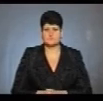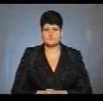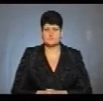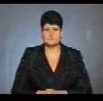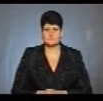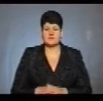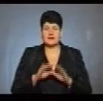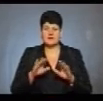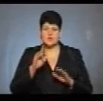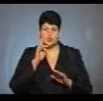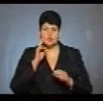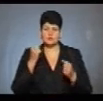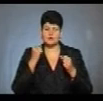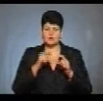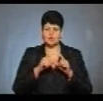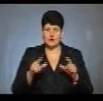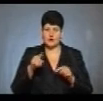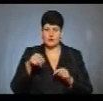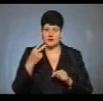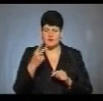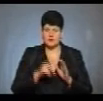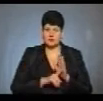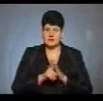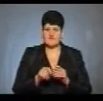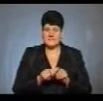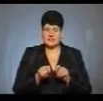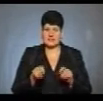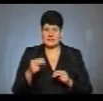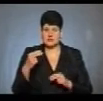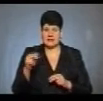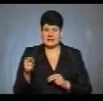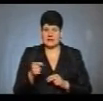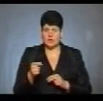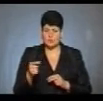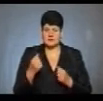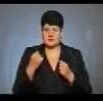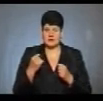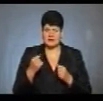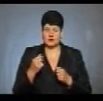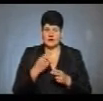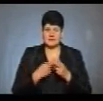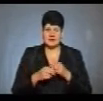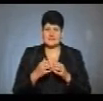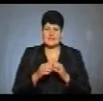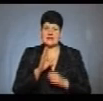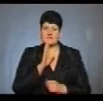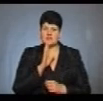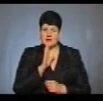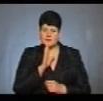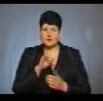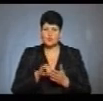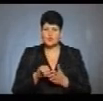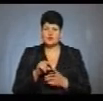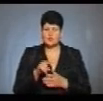В дитячо-юнацькій спортшколі номер 2 розпочався відкритий чемпіонат Тернополя зі спортивної гімнастики серед дівчат. Участь у